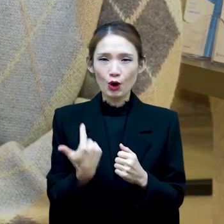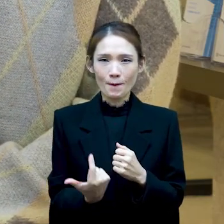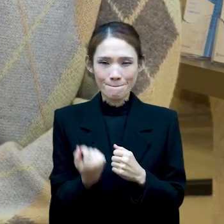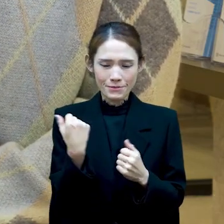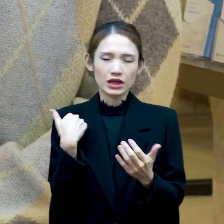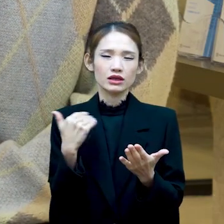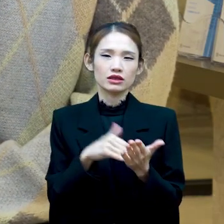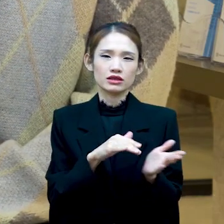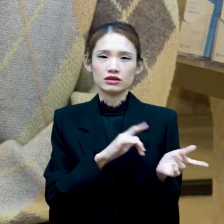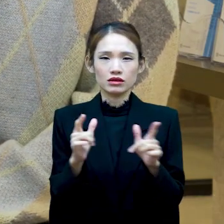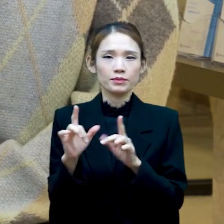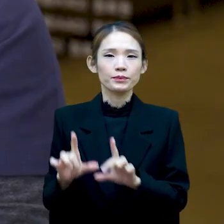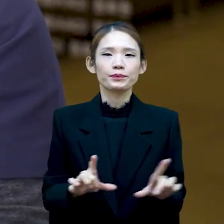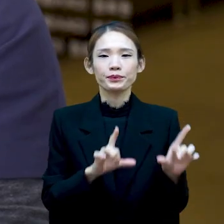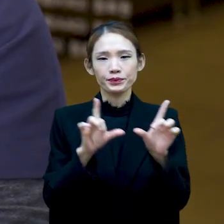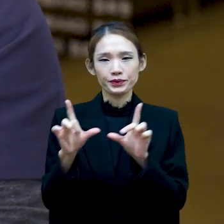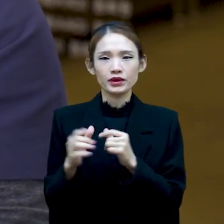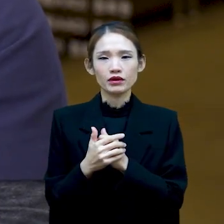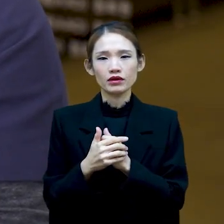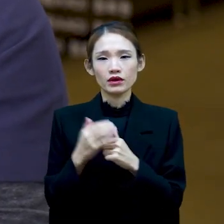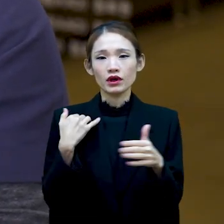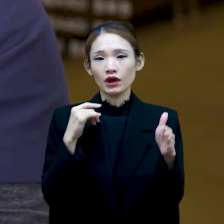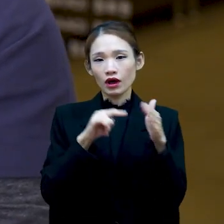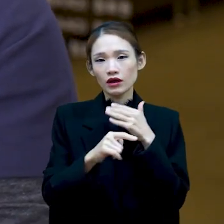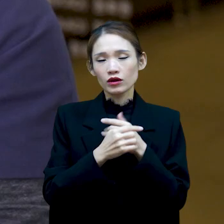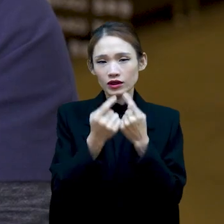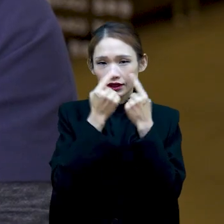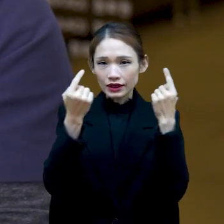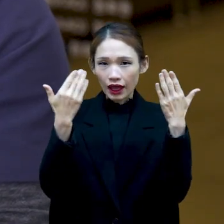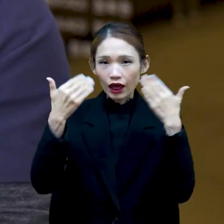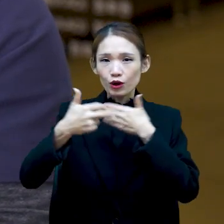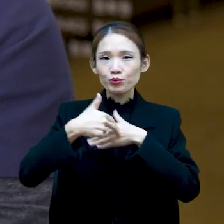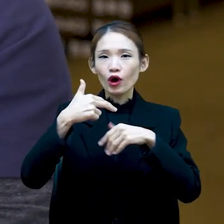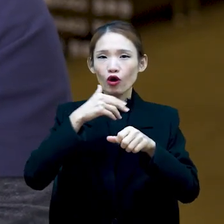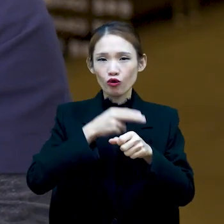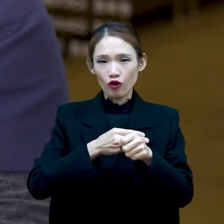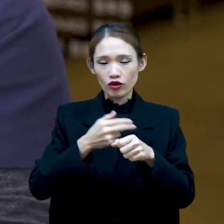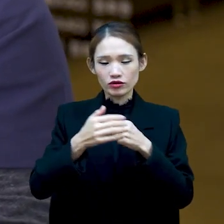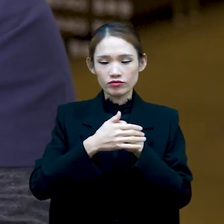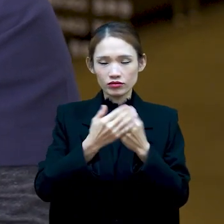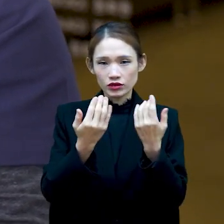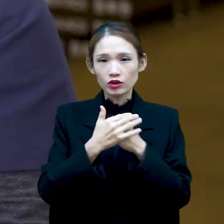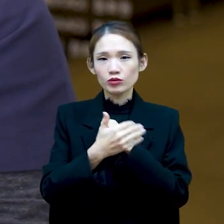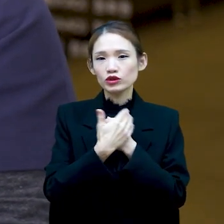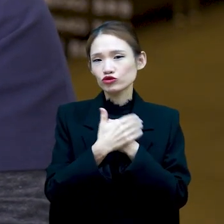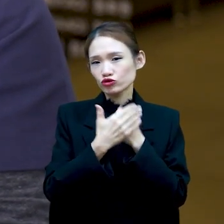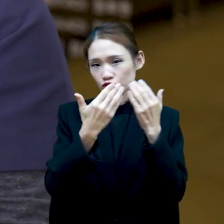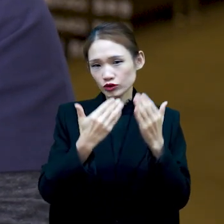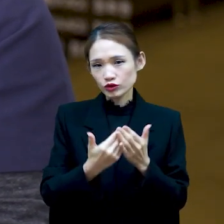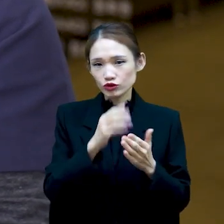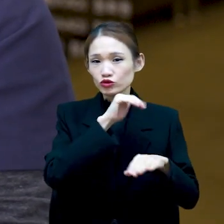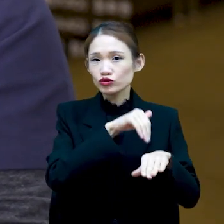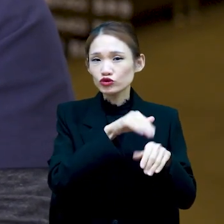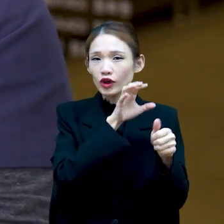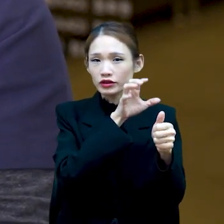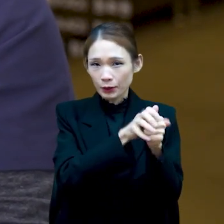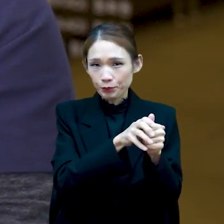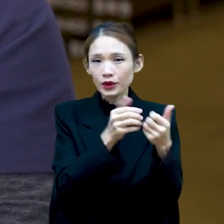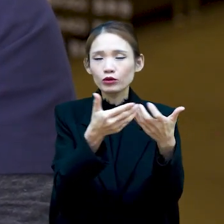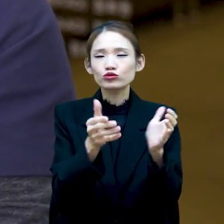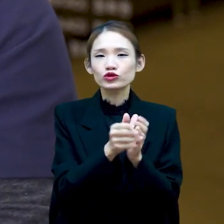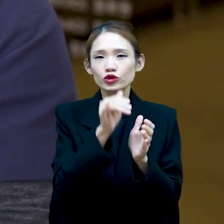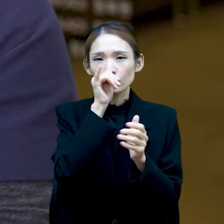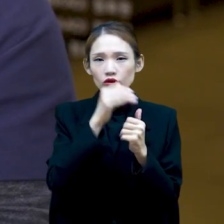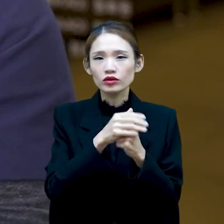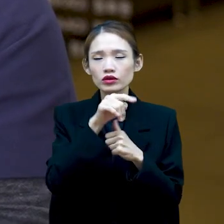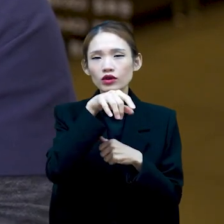좀 빨리 돌아가야겠다. 그리고 제가 돌아가는 데가 그리고 대학병원이다 보니까 배려를 되게 많이 해줬어요. 수련 고시팀이라고 이제 수련을 담당하는